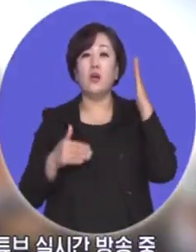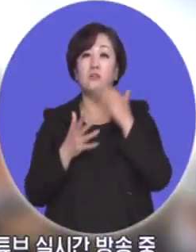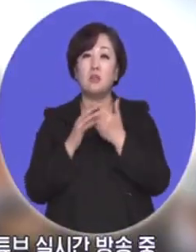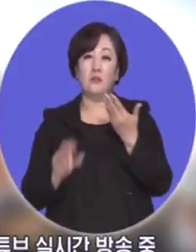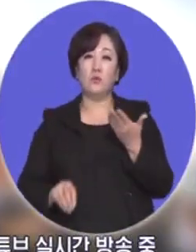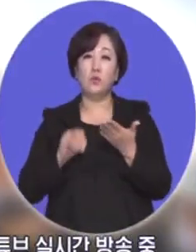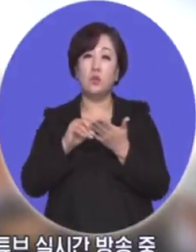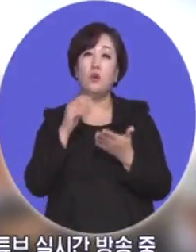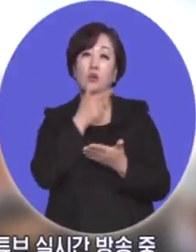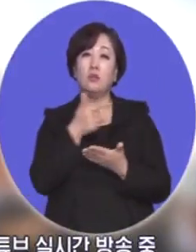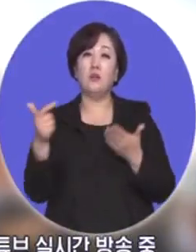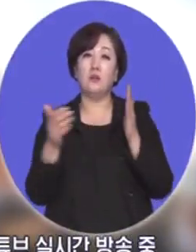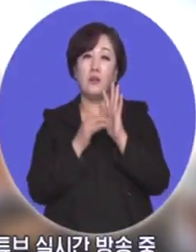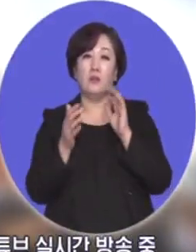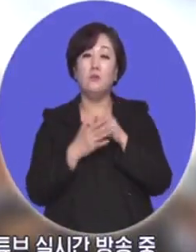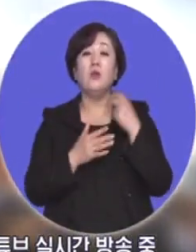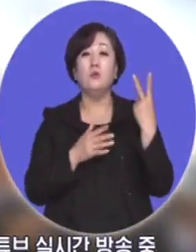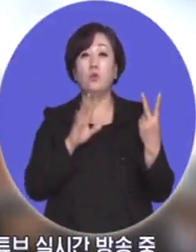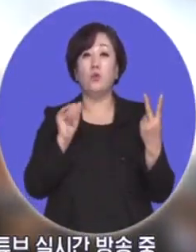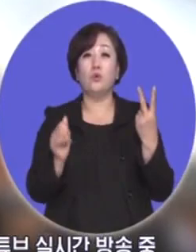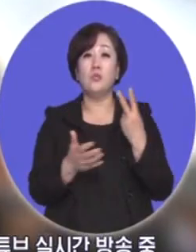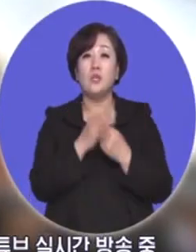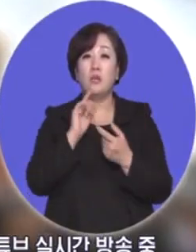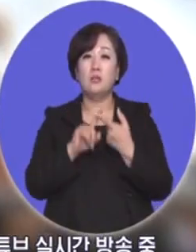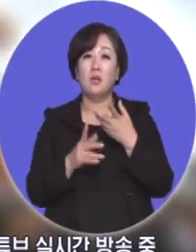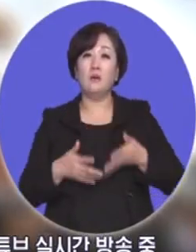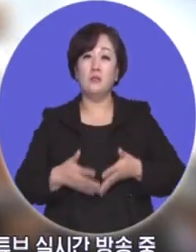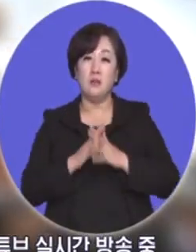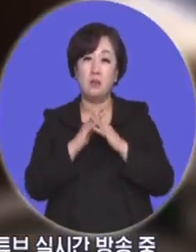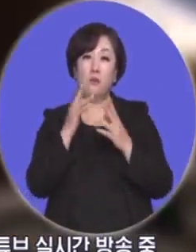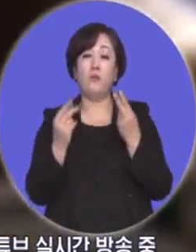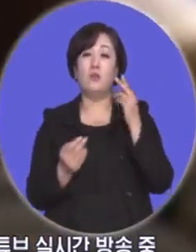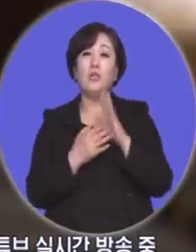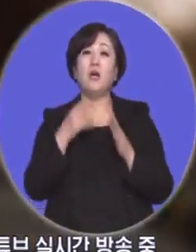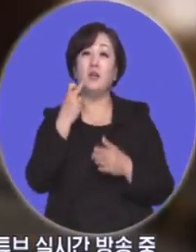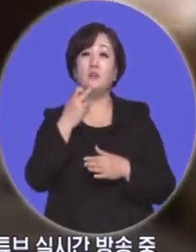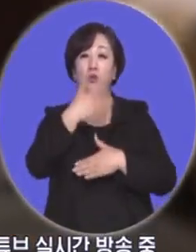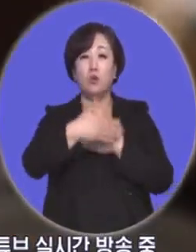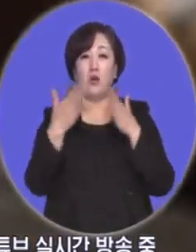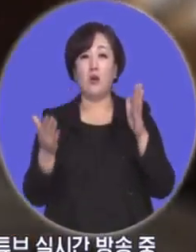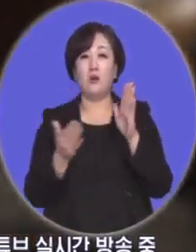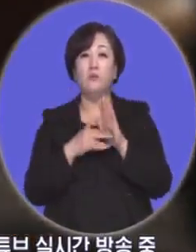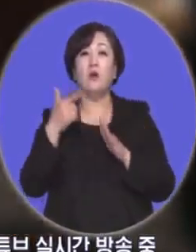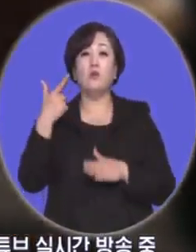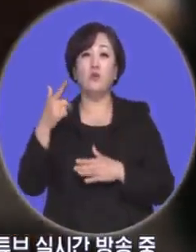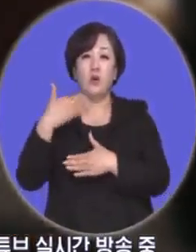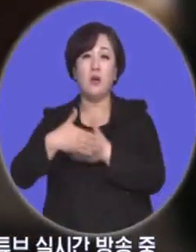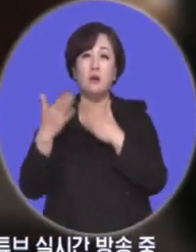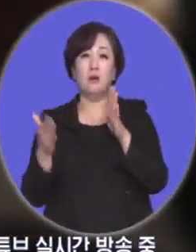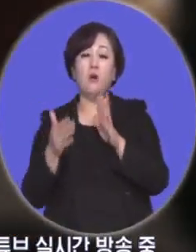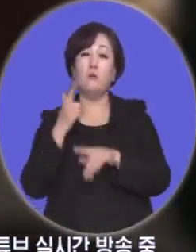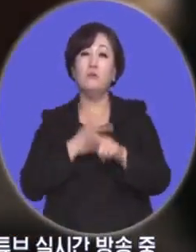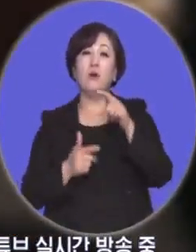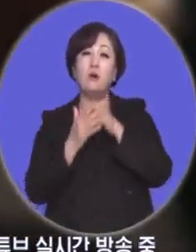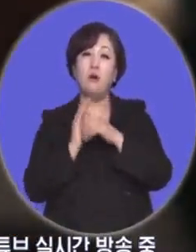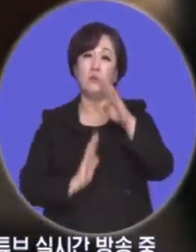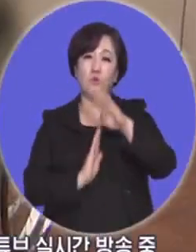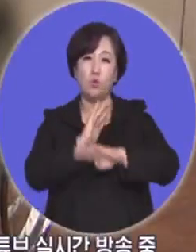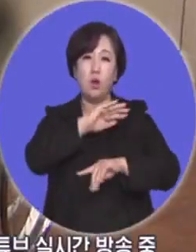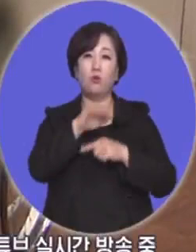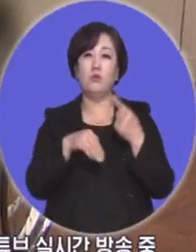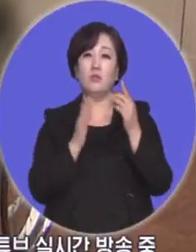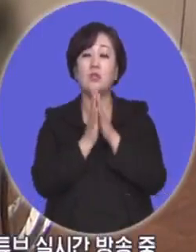늘어 공립특수학교 두 곳은 설립 규모보다 12학급 6학급 초과해 운영하고